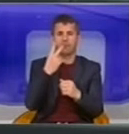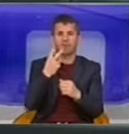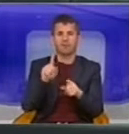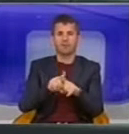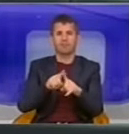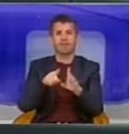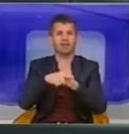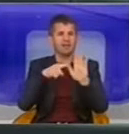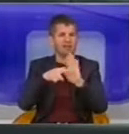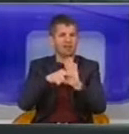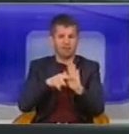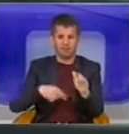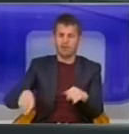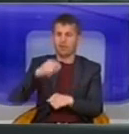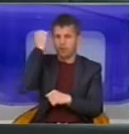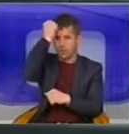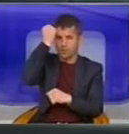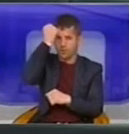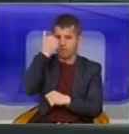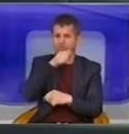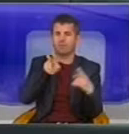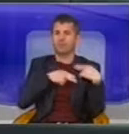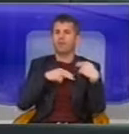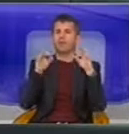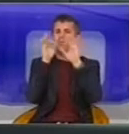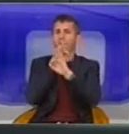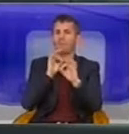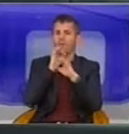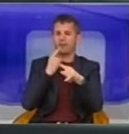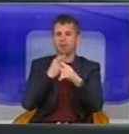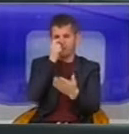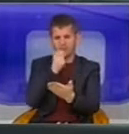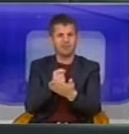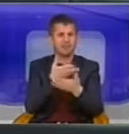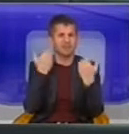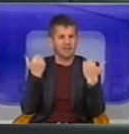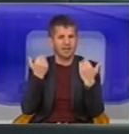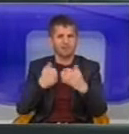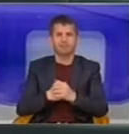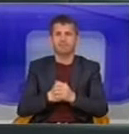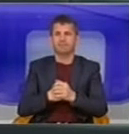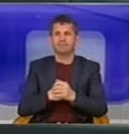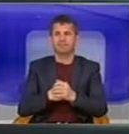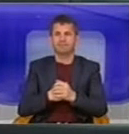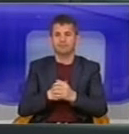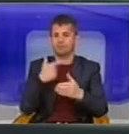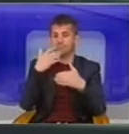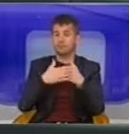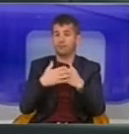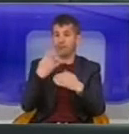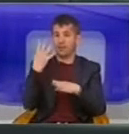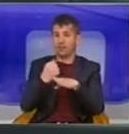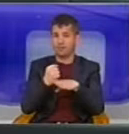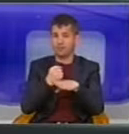e keqe i jetës tonë politike, pabërgjësia institucionale dhe respekti mes pushteteve. Afër 4 muaj kjo qeveri